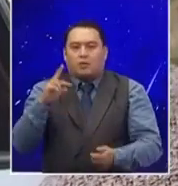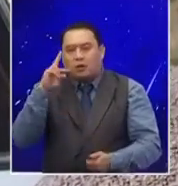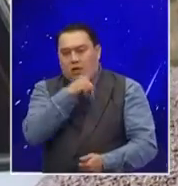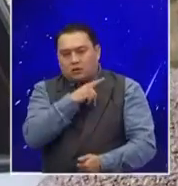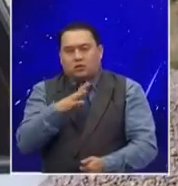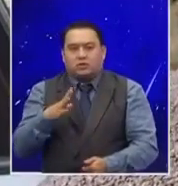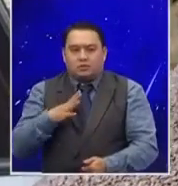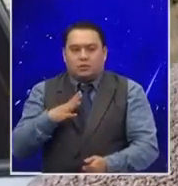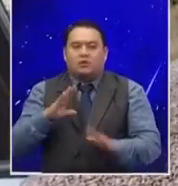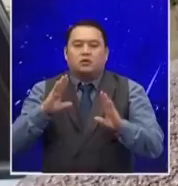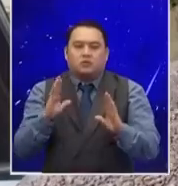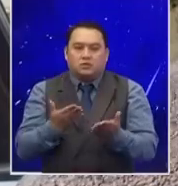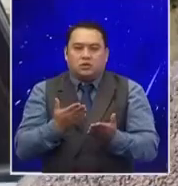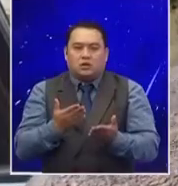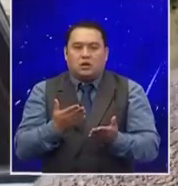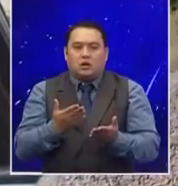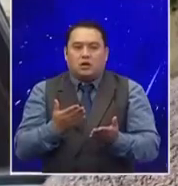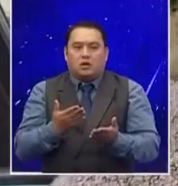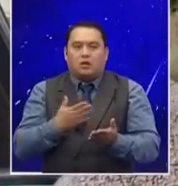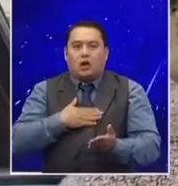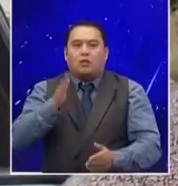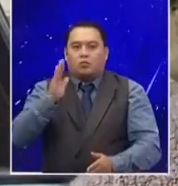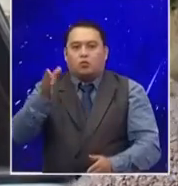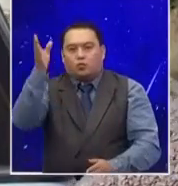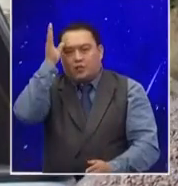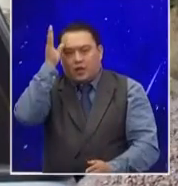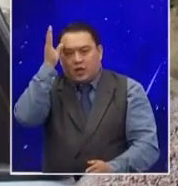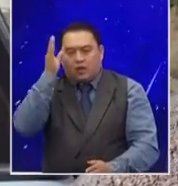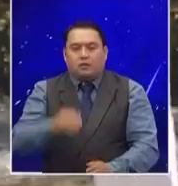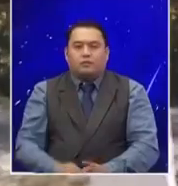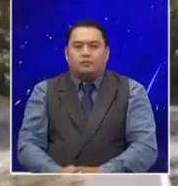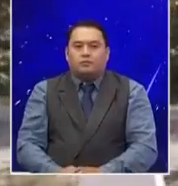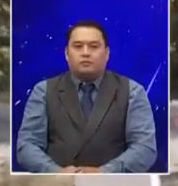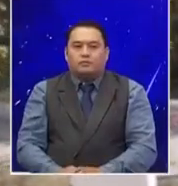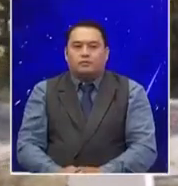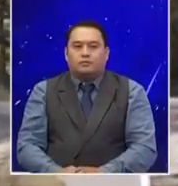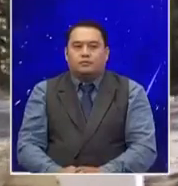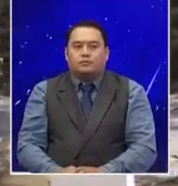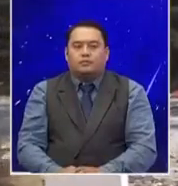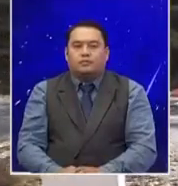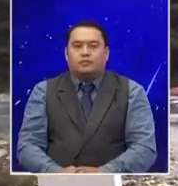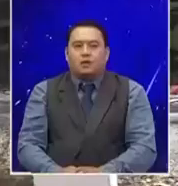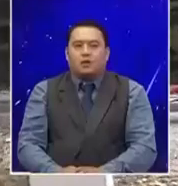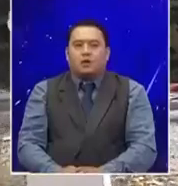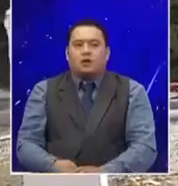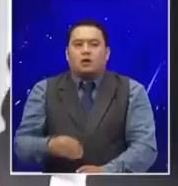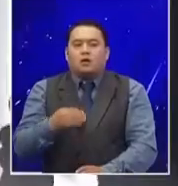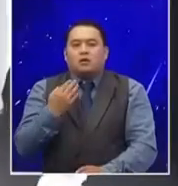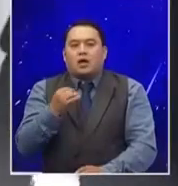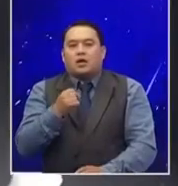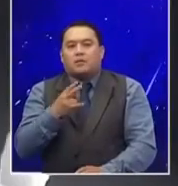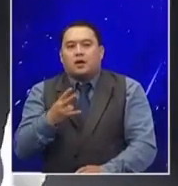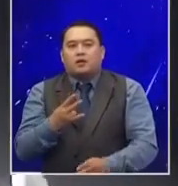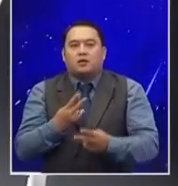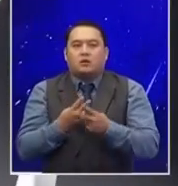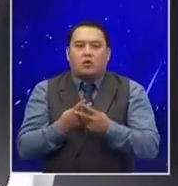конечно, но получилось так. Теперь, говорит, я буду умней насчет этого. Нариман Мукашев провел за решеткой 1,5 года.